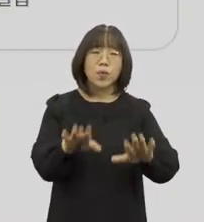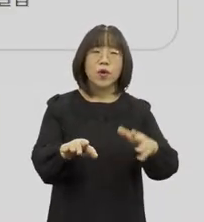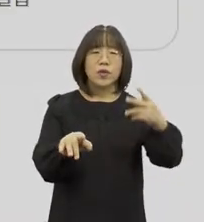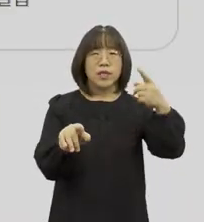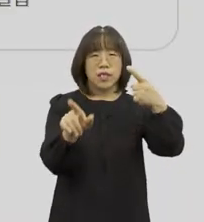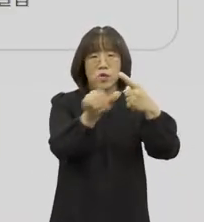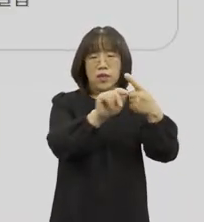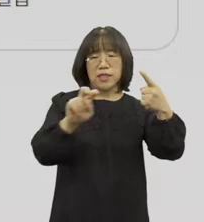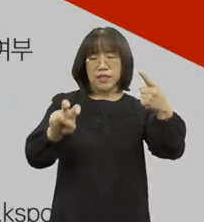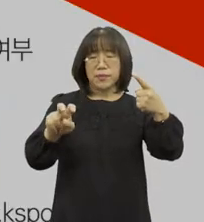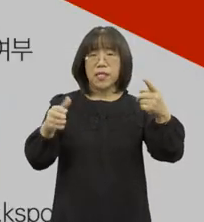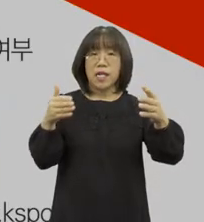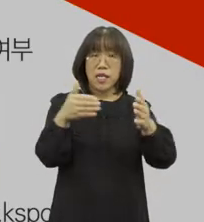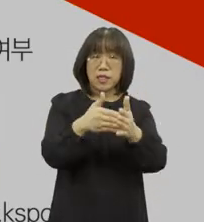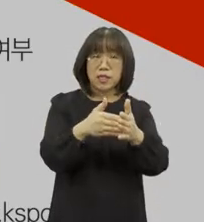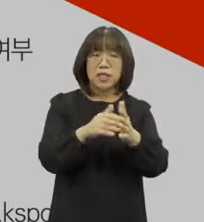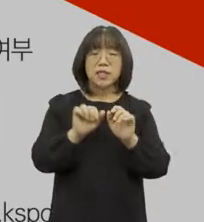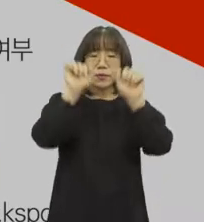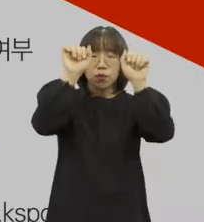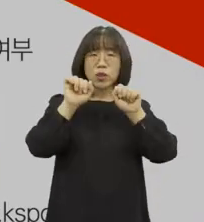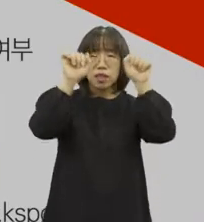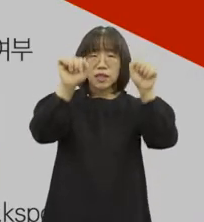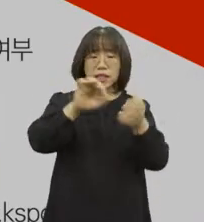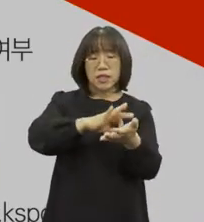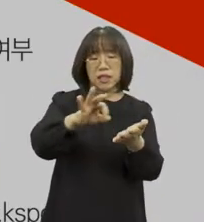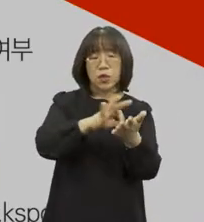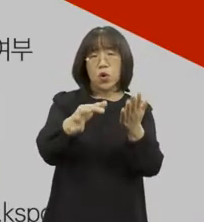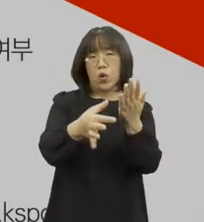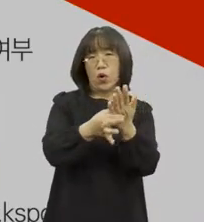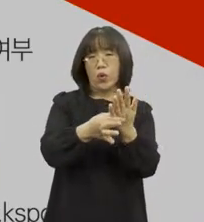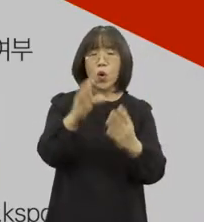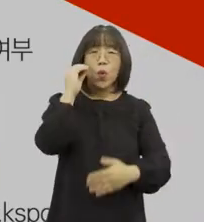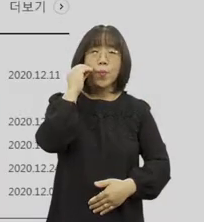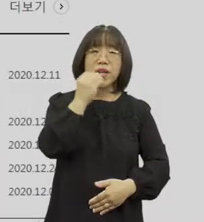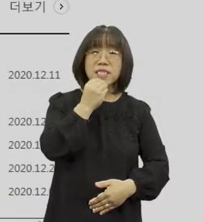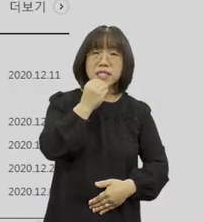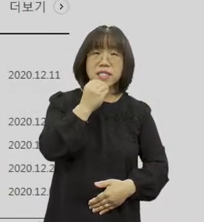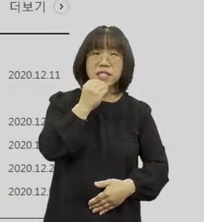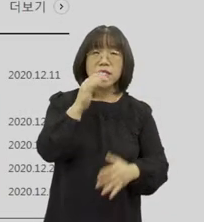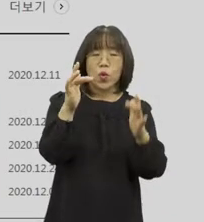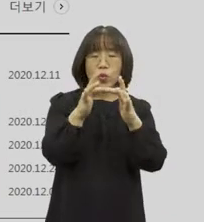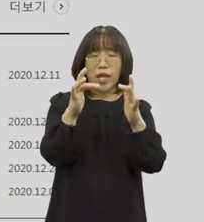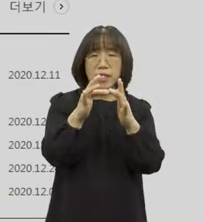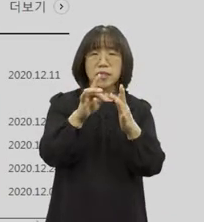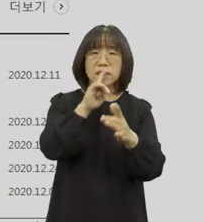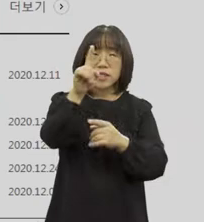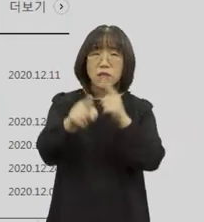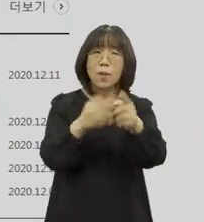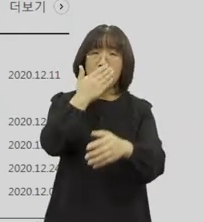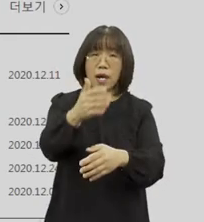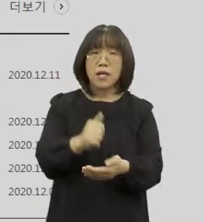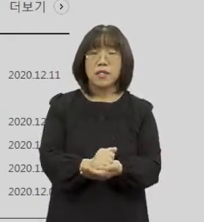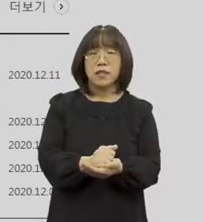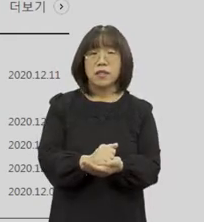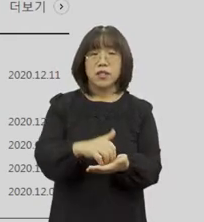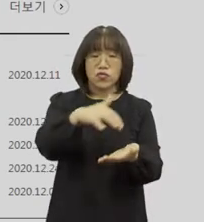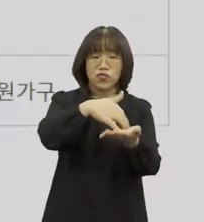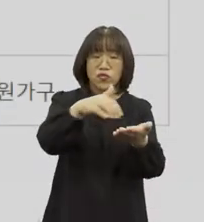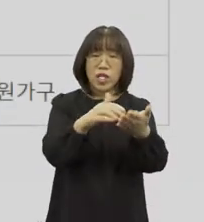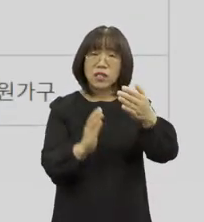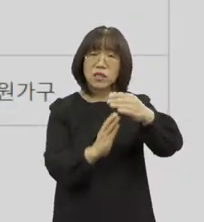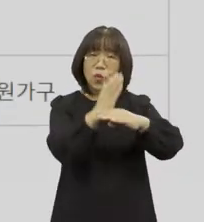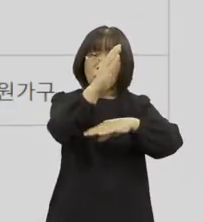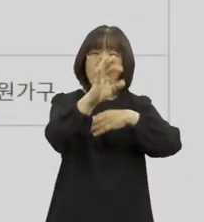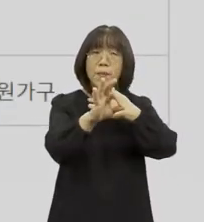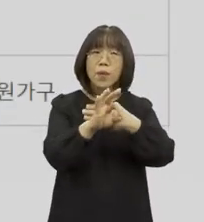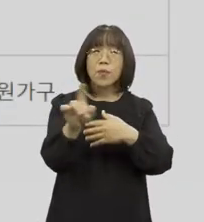오는 20일까지 며 스포츠 강좌 이용권 홈페이지에서 온라인으로 신청하면 됩니다 신청자가 많을 경우